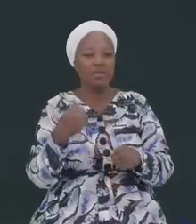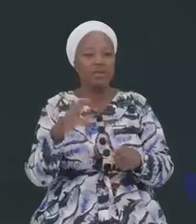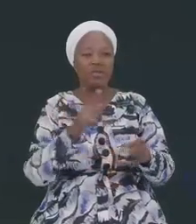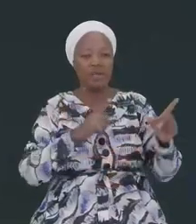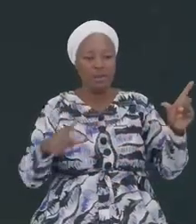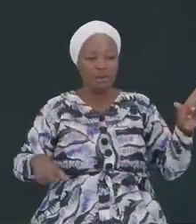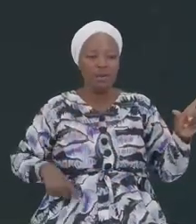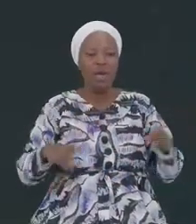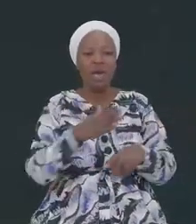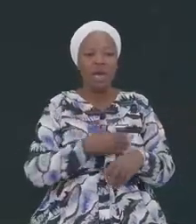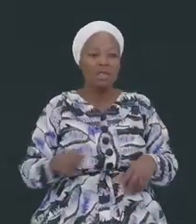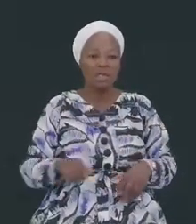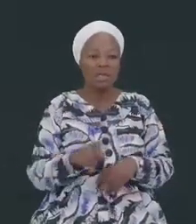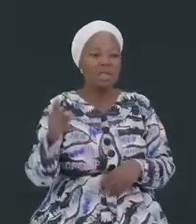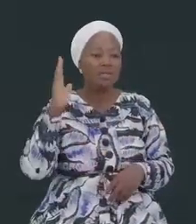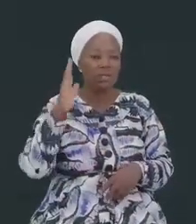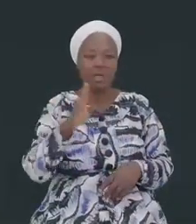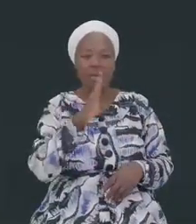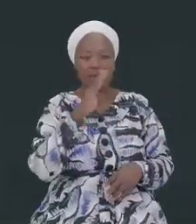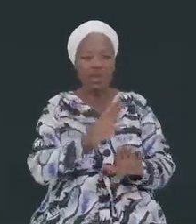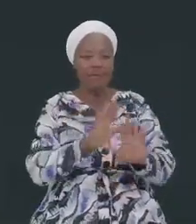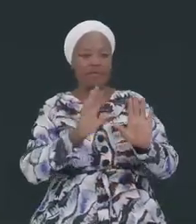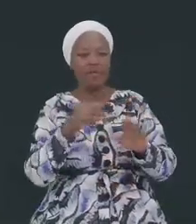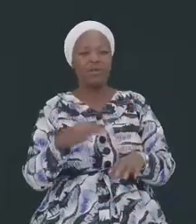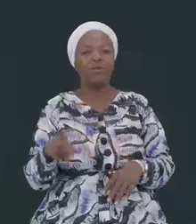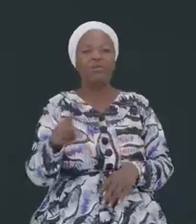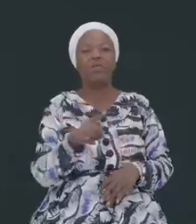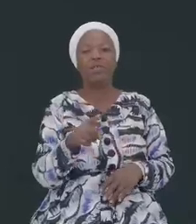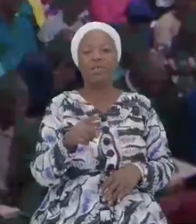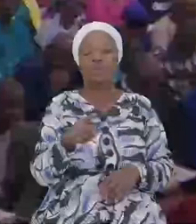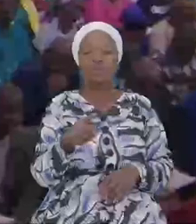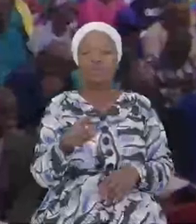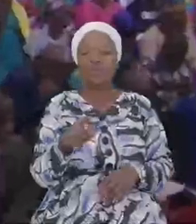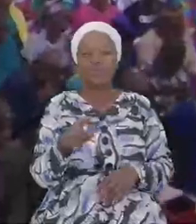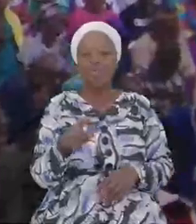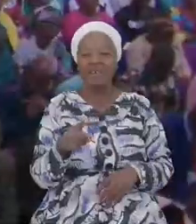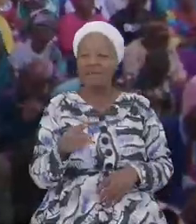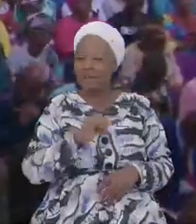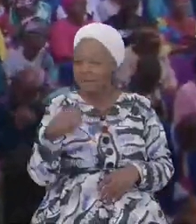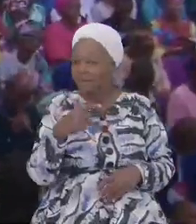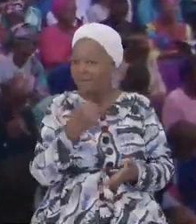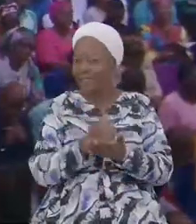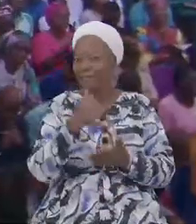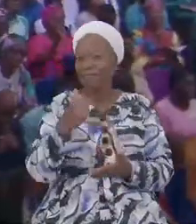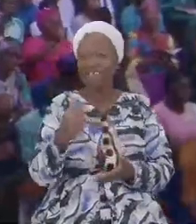et ils te craindront. Je n'ai pas entendu un bon amen là-bas.